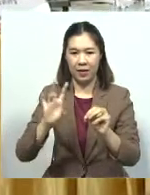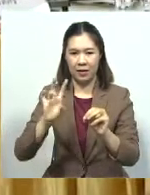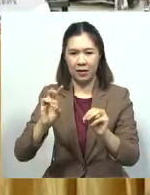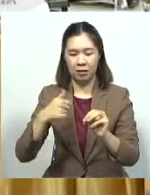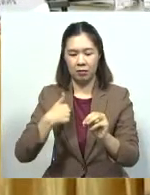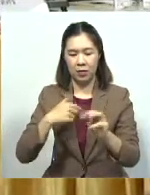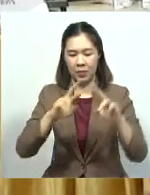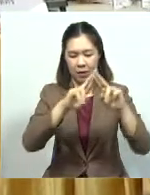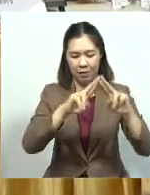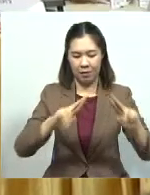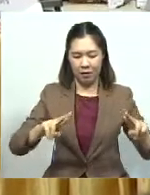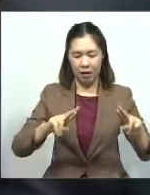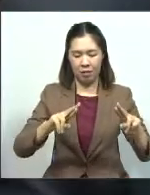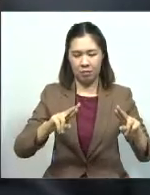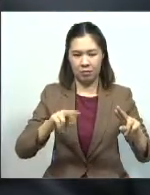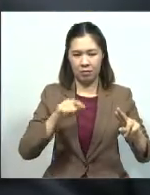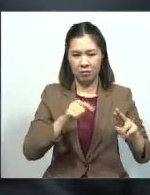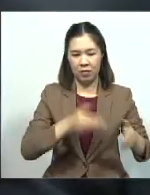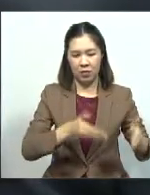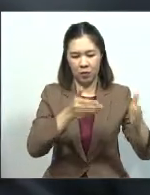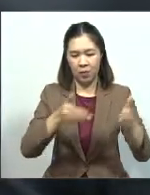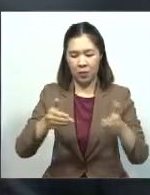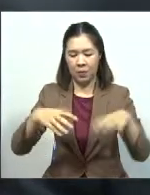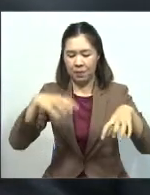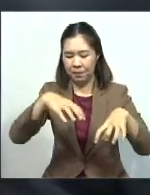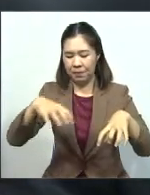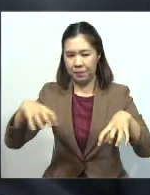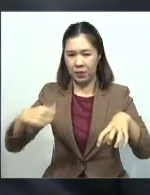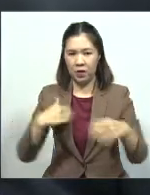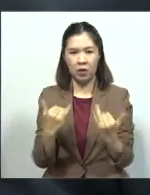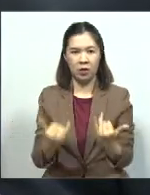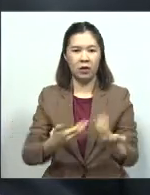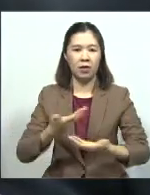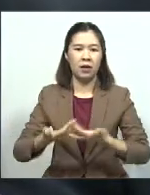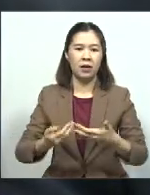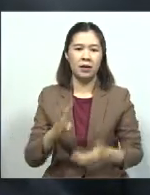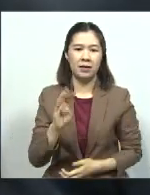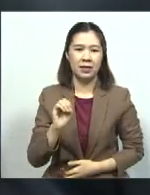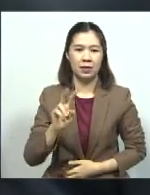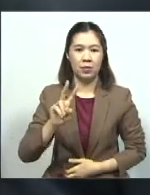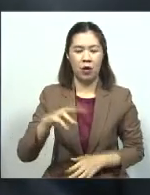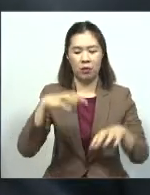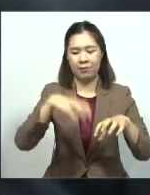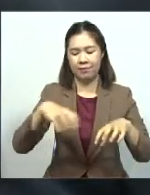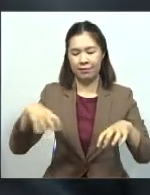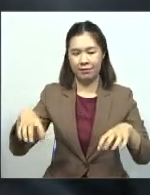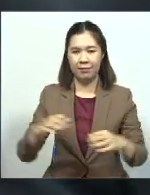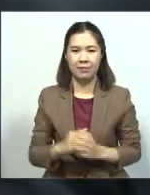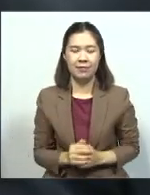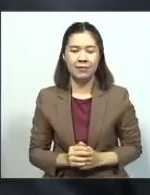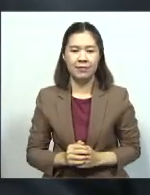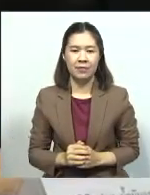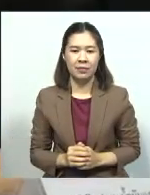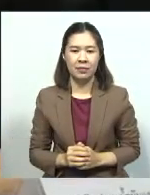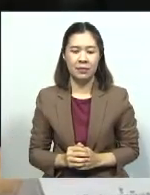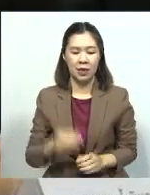ำมันที่มีหัวจ่ายน้ำมันดีเซล B20 เพิ่มเติมด้วยจากปัจจุบันที่มีจำหน่ายแล้วรวม42แห่งด้วยกันค่ะ ครับสำหรับยอดจ